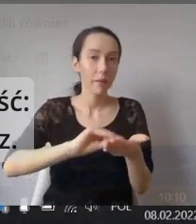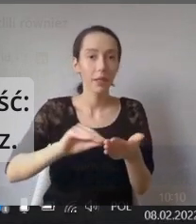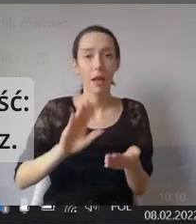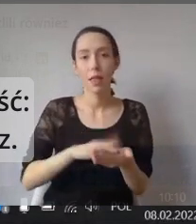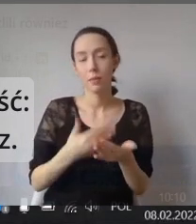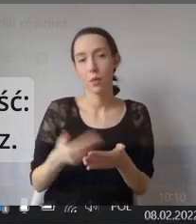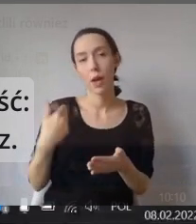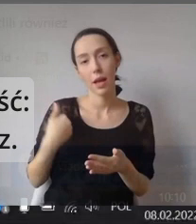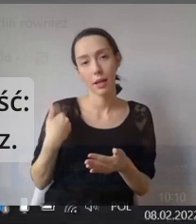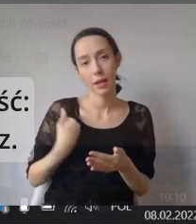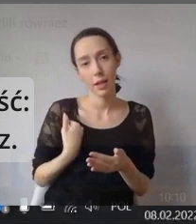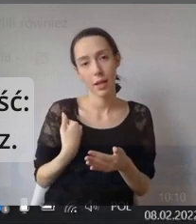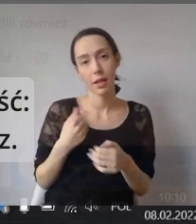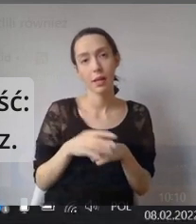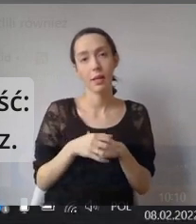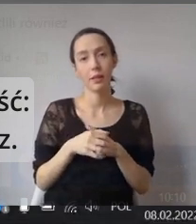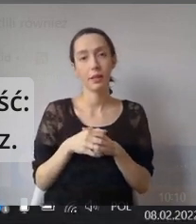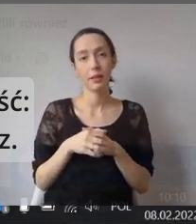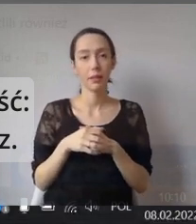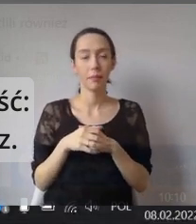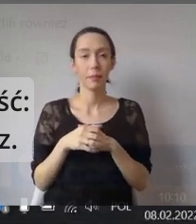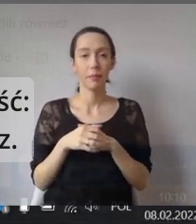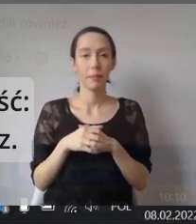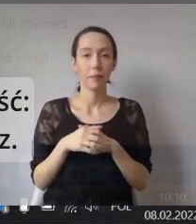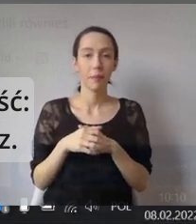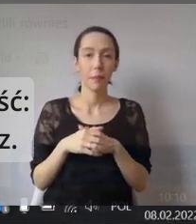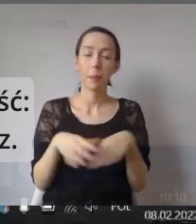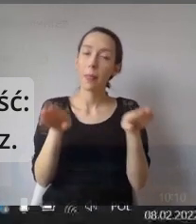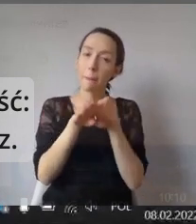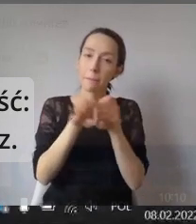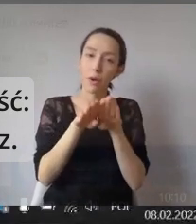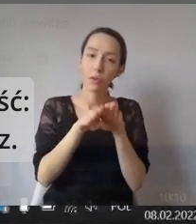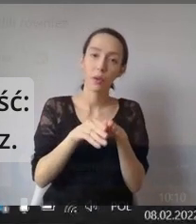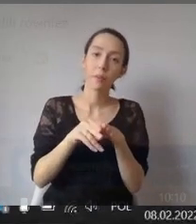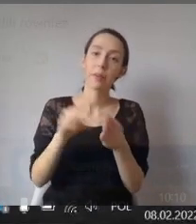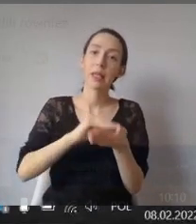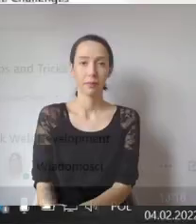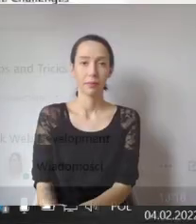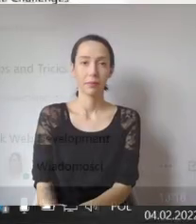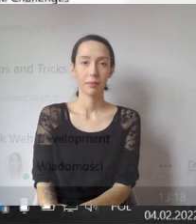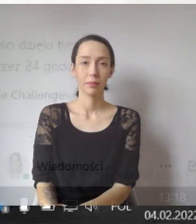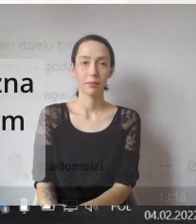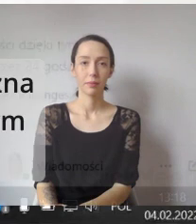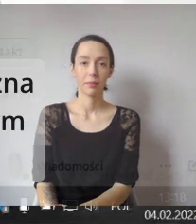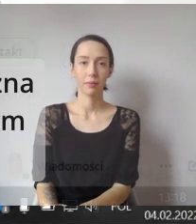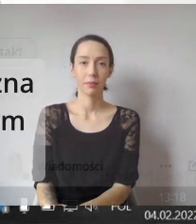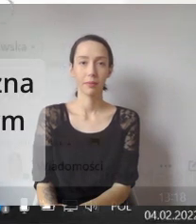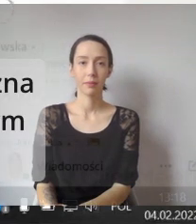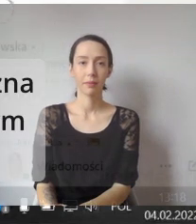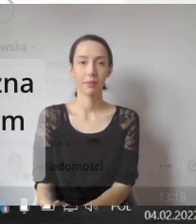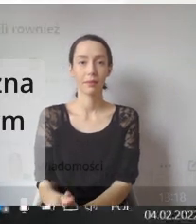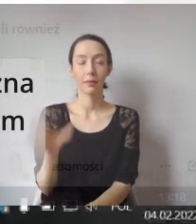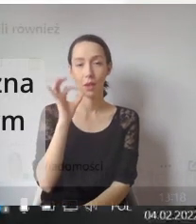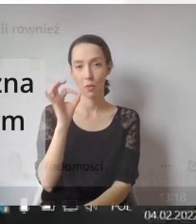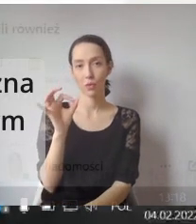angielski, biegłość wybierz na poziomie na przykład średnio zaawansowanym, zapisz. Dobrze, i